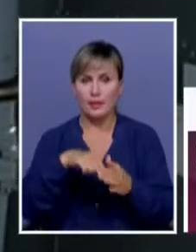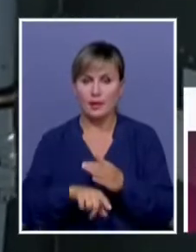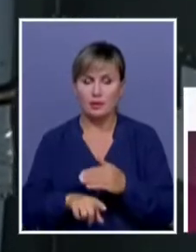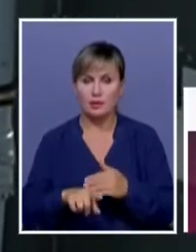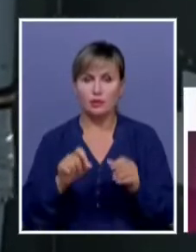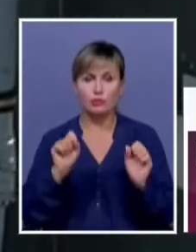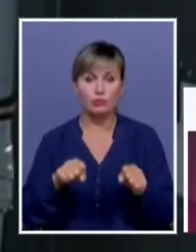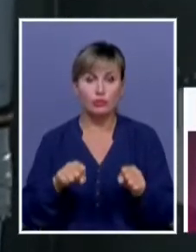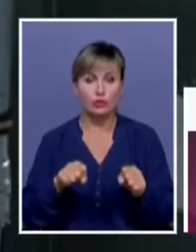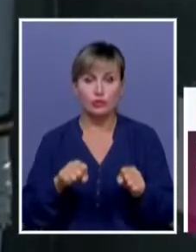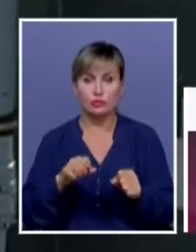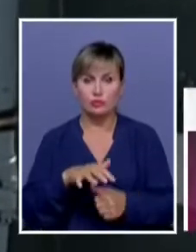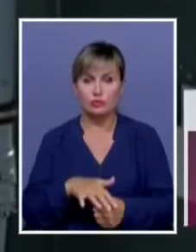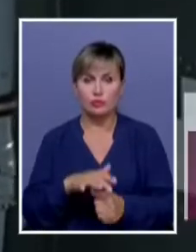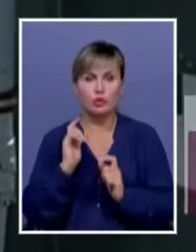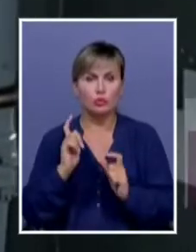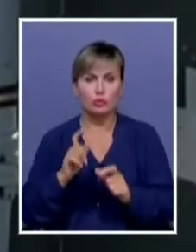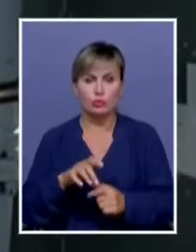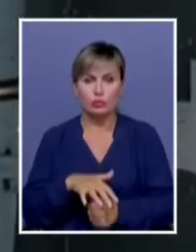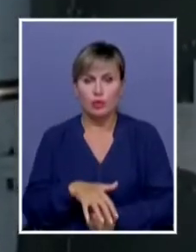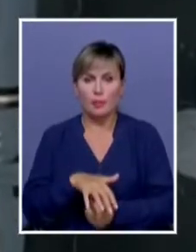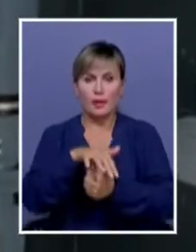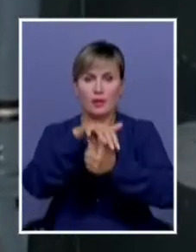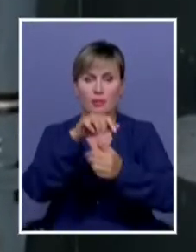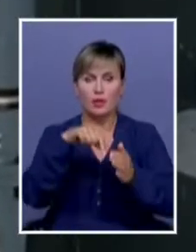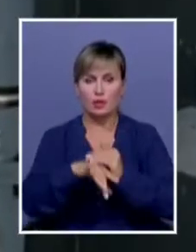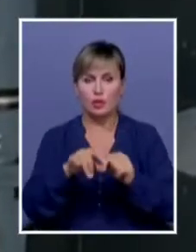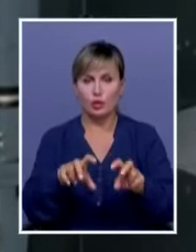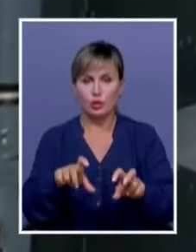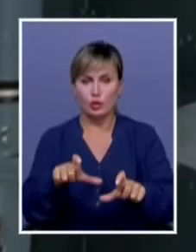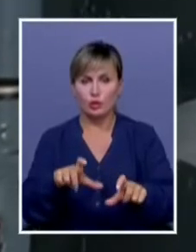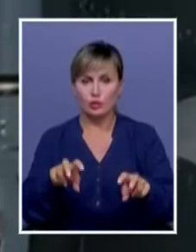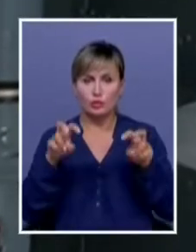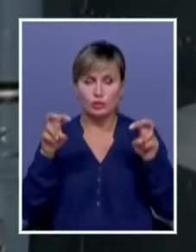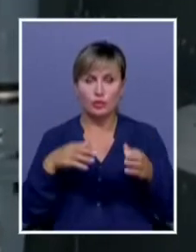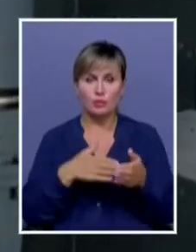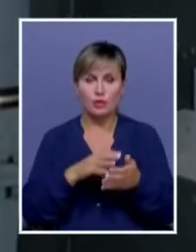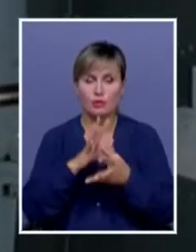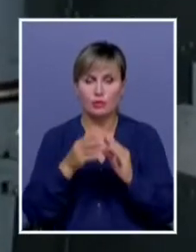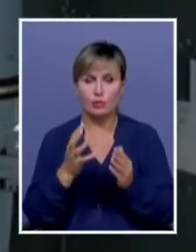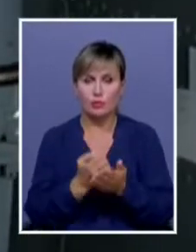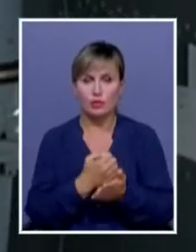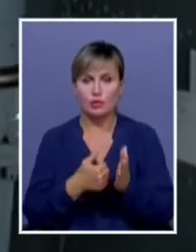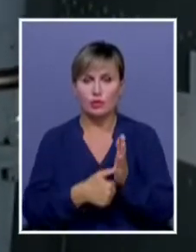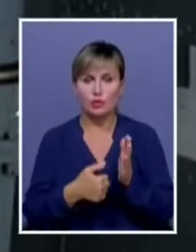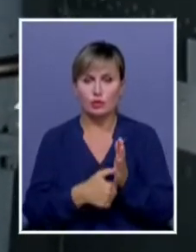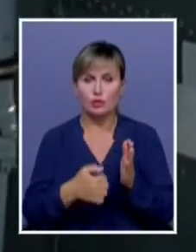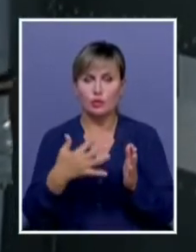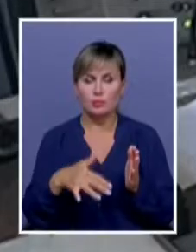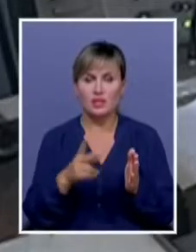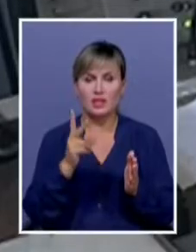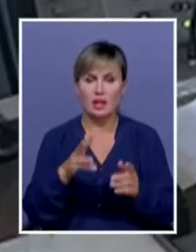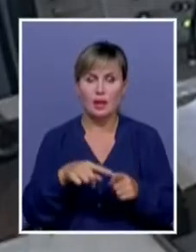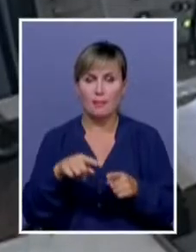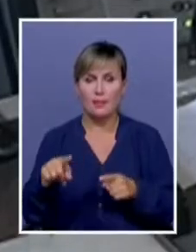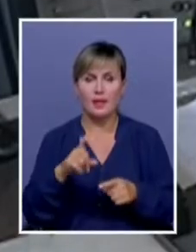перевозить до 4 тонн груза, либо 36 пассажиров. Максимальная дальность полета составляет 650 километров.